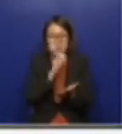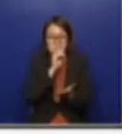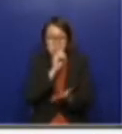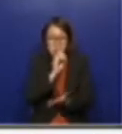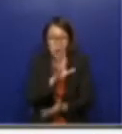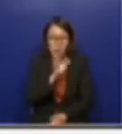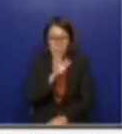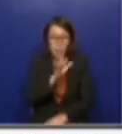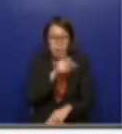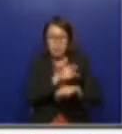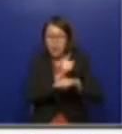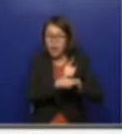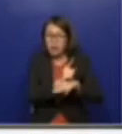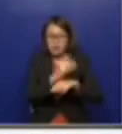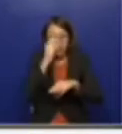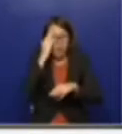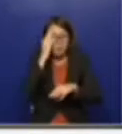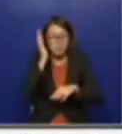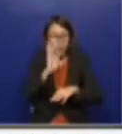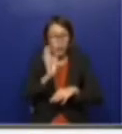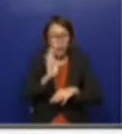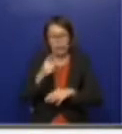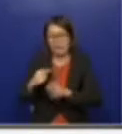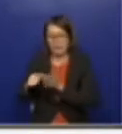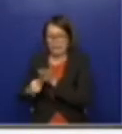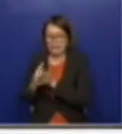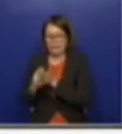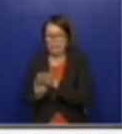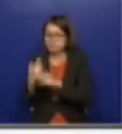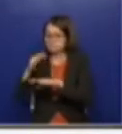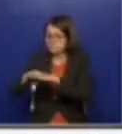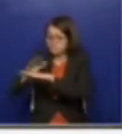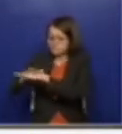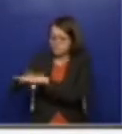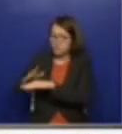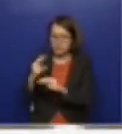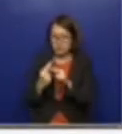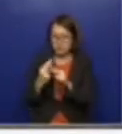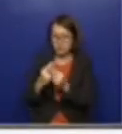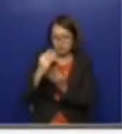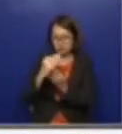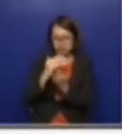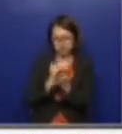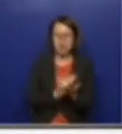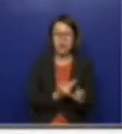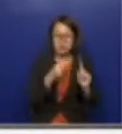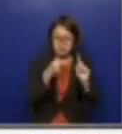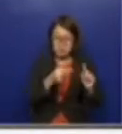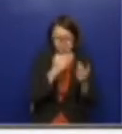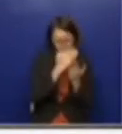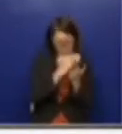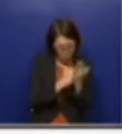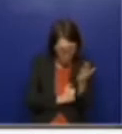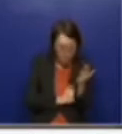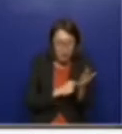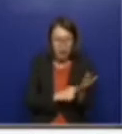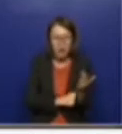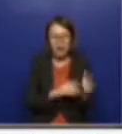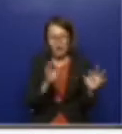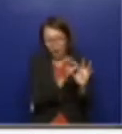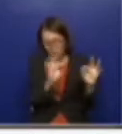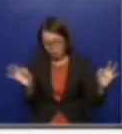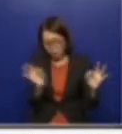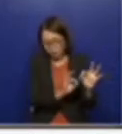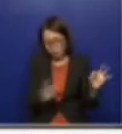ม่ต้องแจ้งท่านประธานสภาก่อนนะคุณไปเริ่มการเป็นทางเลือกมาเลยรวบรวมได้มาเลย 10,000 ชื่อพร้อมร่างนะครับบันทึกเห